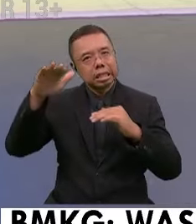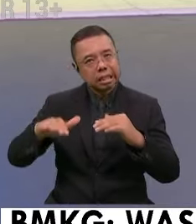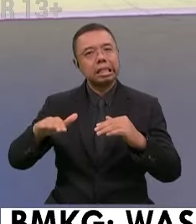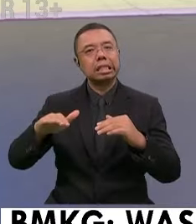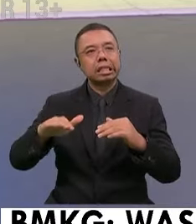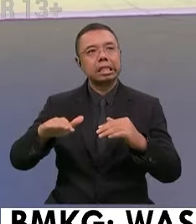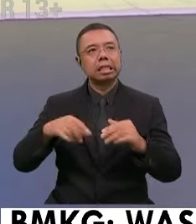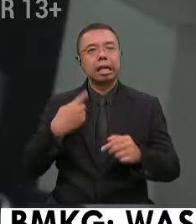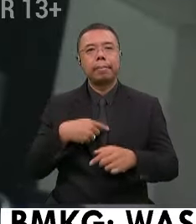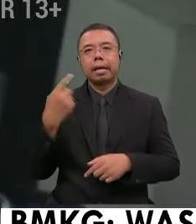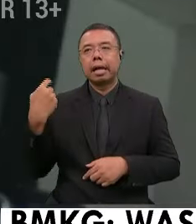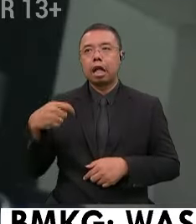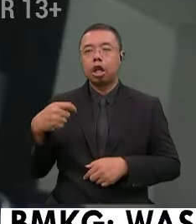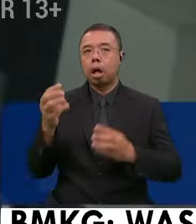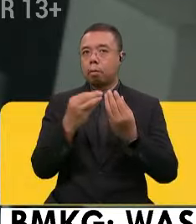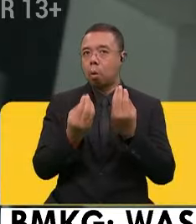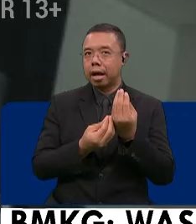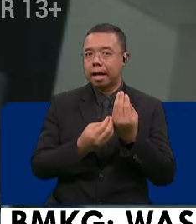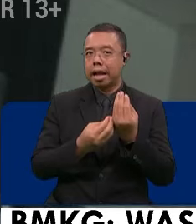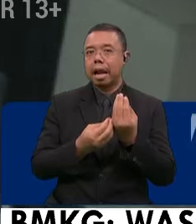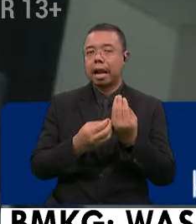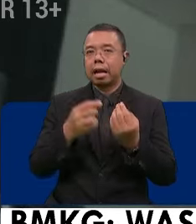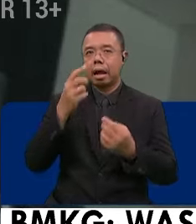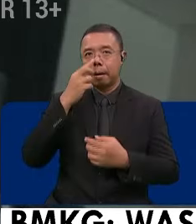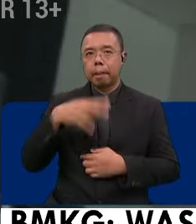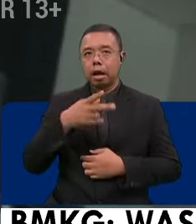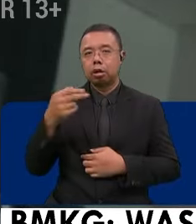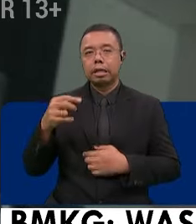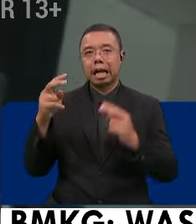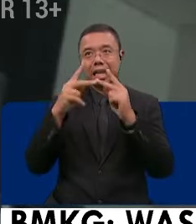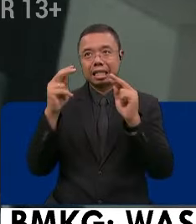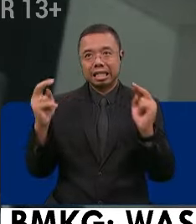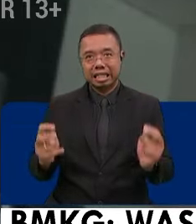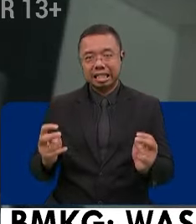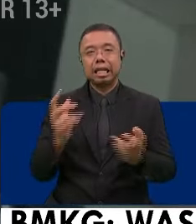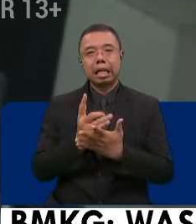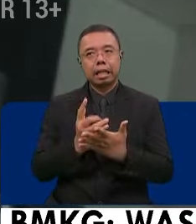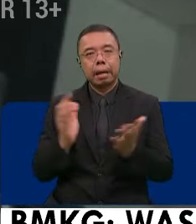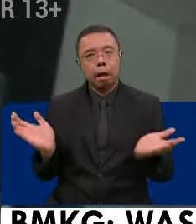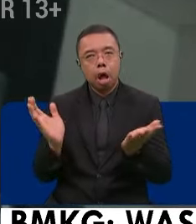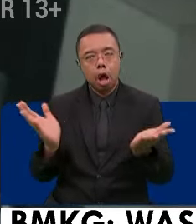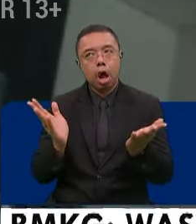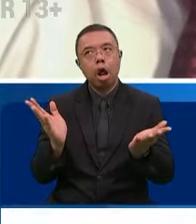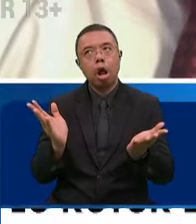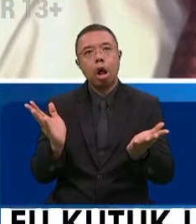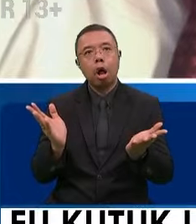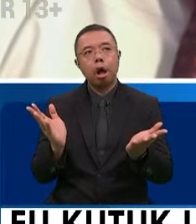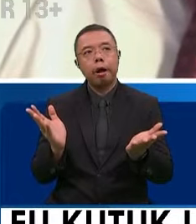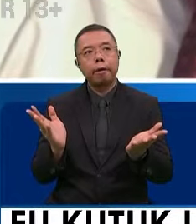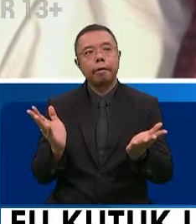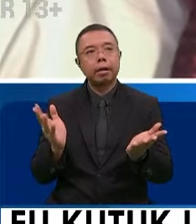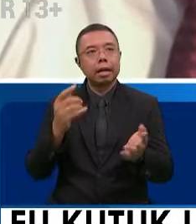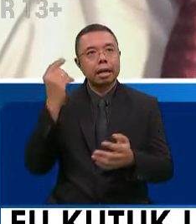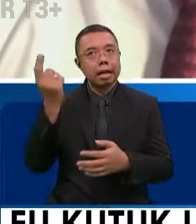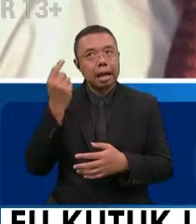Iya, kami dari kantor perwakilan BI Kediri tentunya terus mendorong pengendalian inflasi melalui gerakan nasional